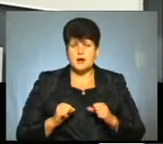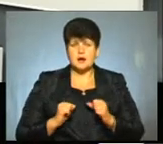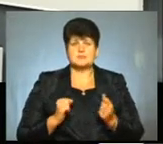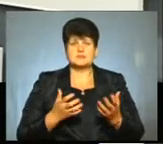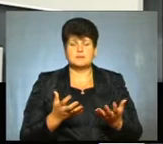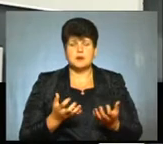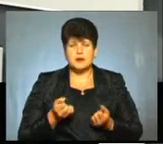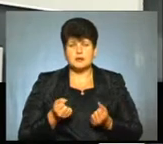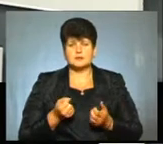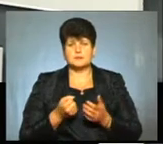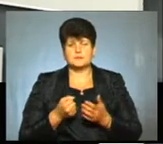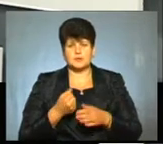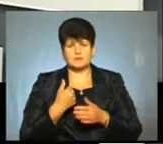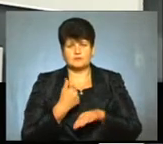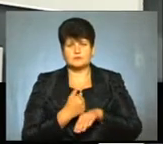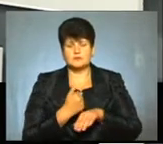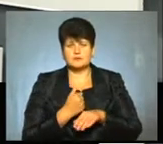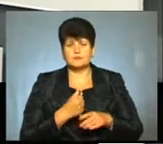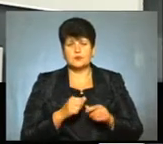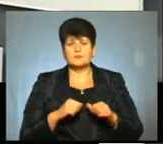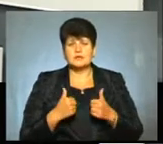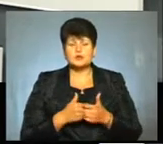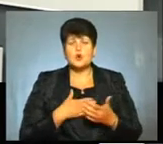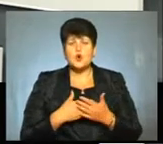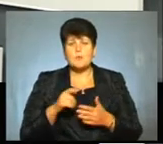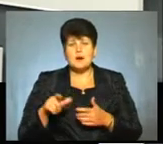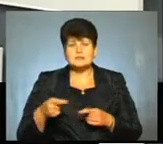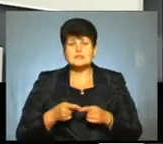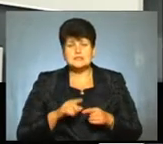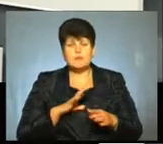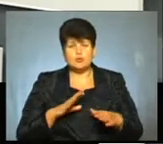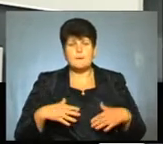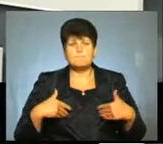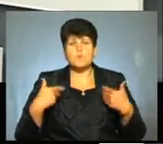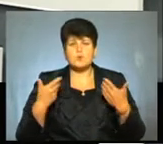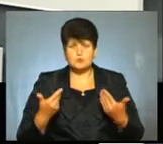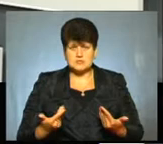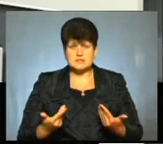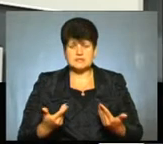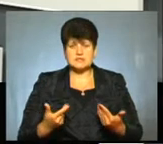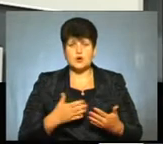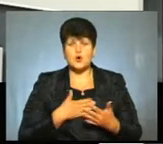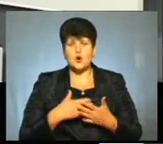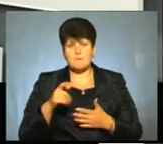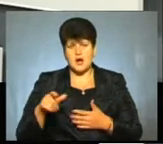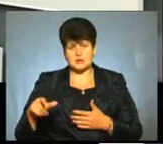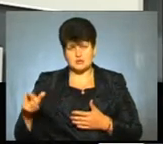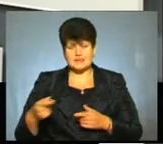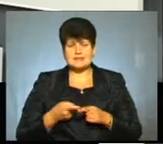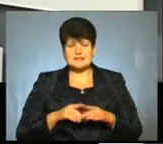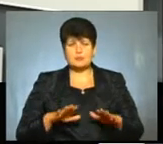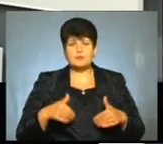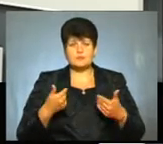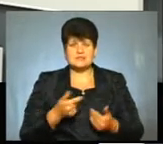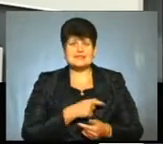теж брати до, наприклад, до номінаційного комітету громадськість. Це була пропозиція, в першу чергу, самої громадськості, це